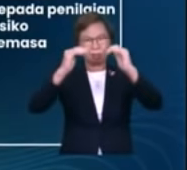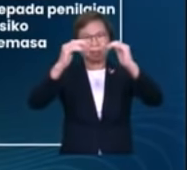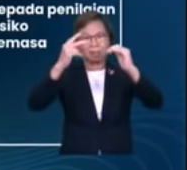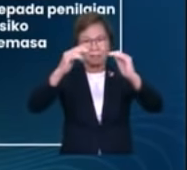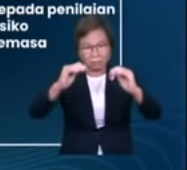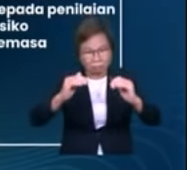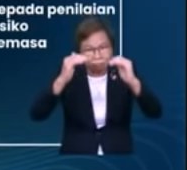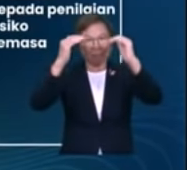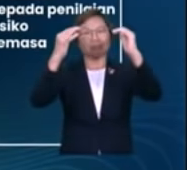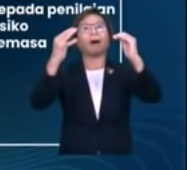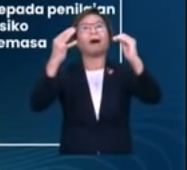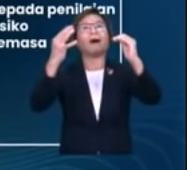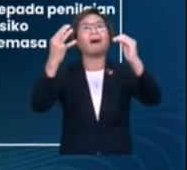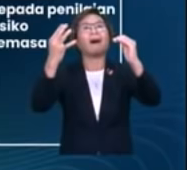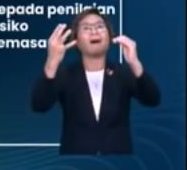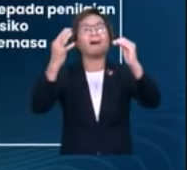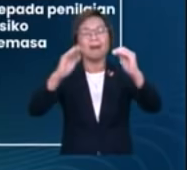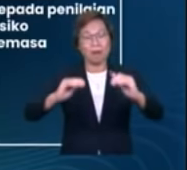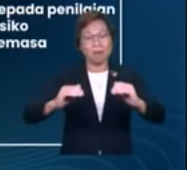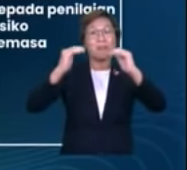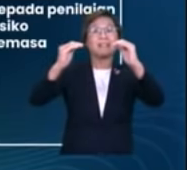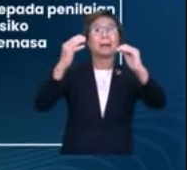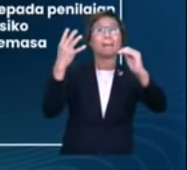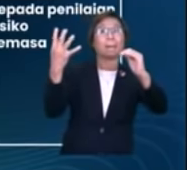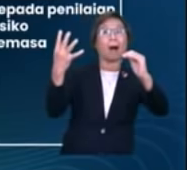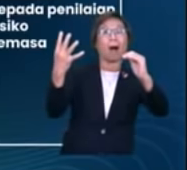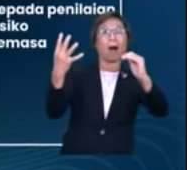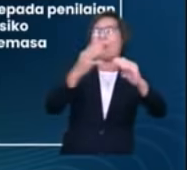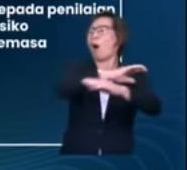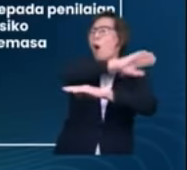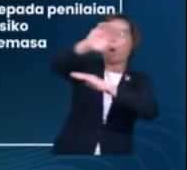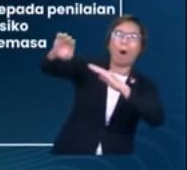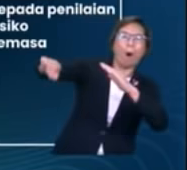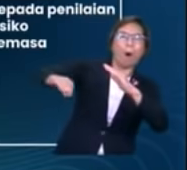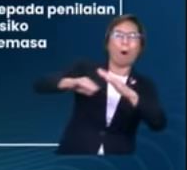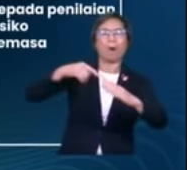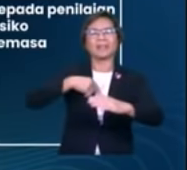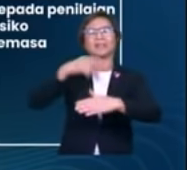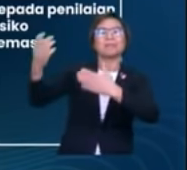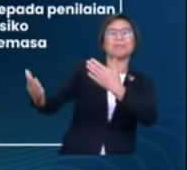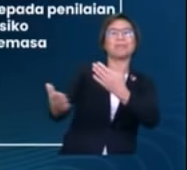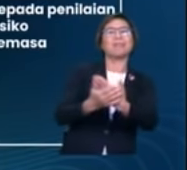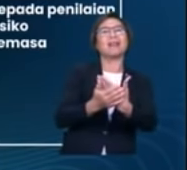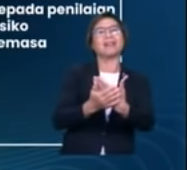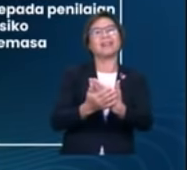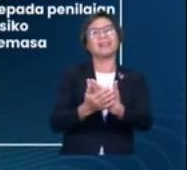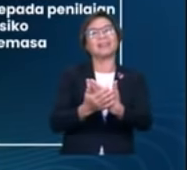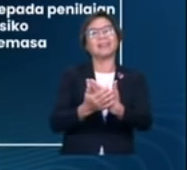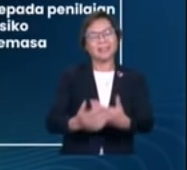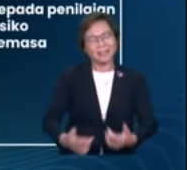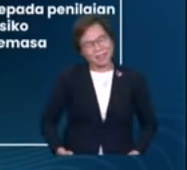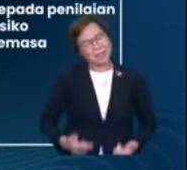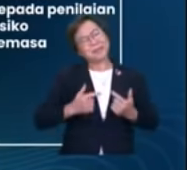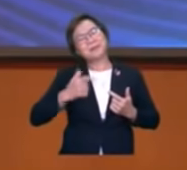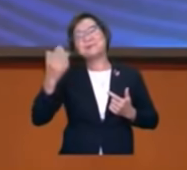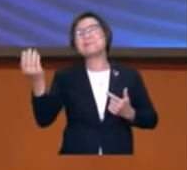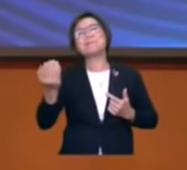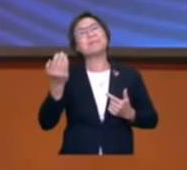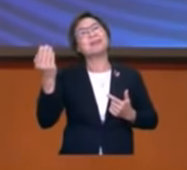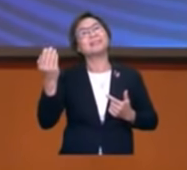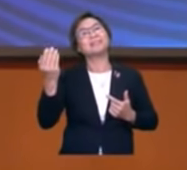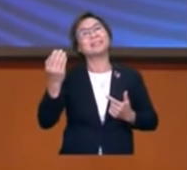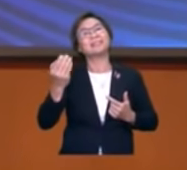ke-33 keempat dan Diva sempat itu secara umumnya kita kembali pada kehidupan biasa